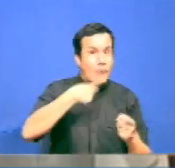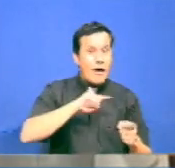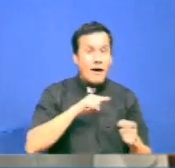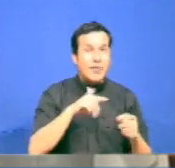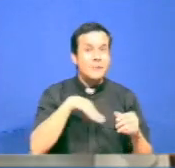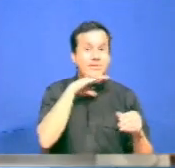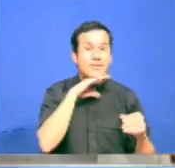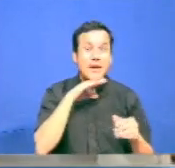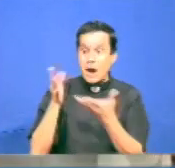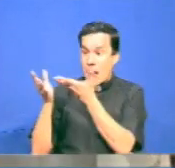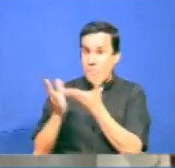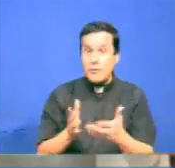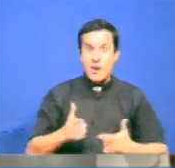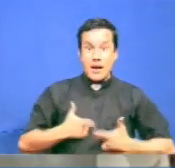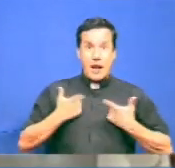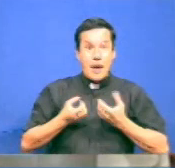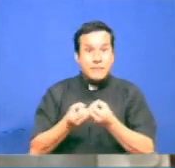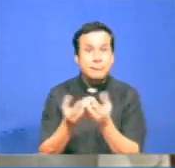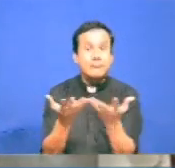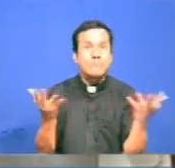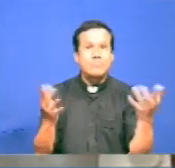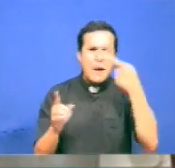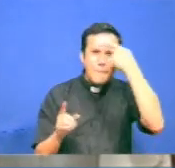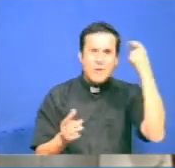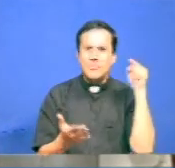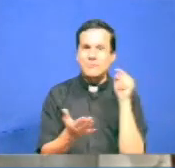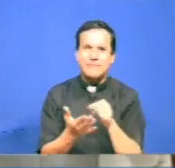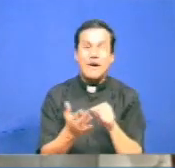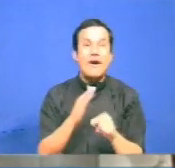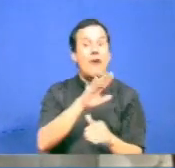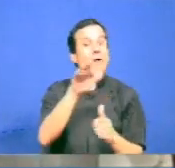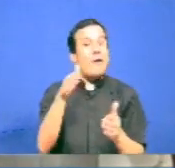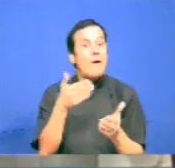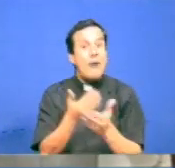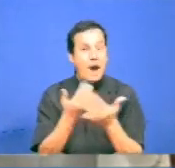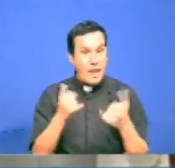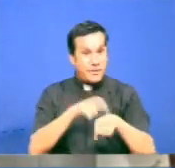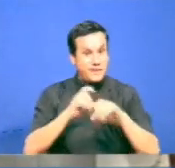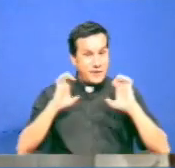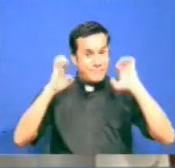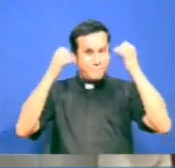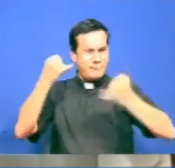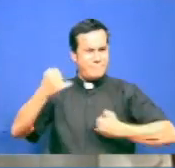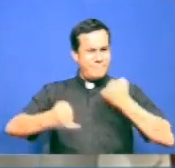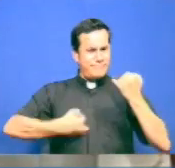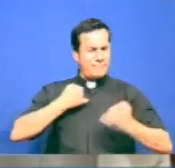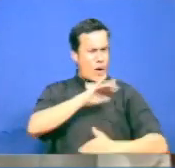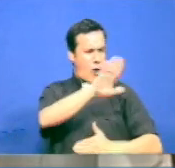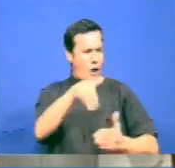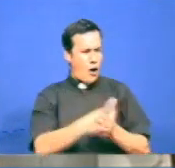kwa kufufuka kwake. Na kwa sababu hiyo watu wote wanaitukuza sikukuu ya Pasaka kwa furaha kubwa popote